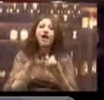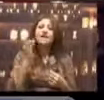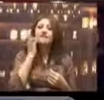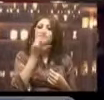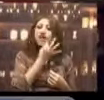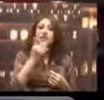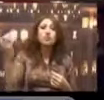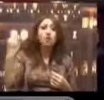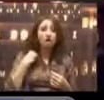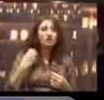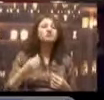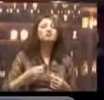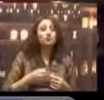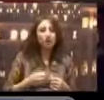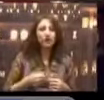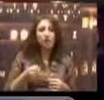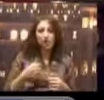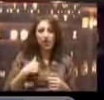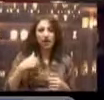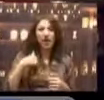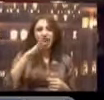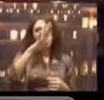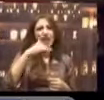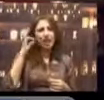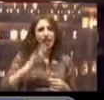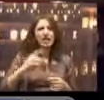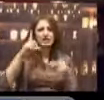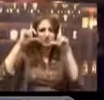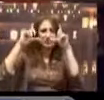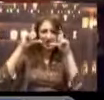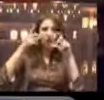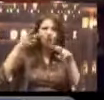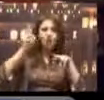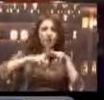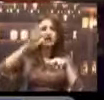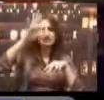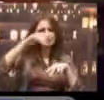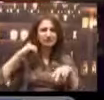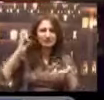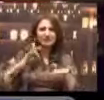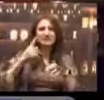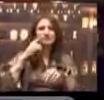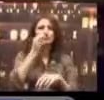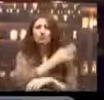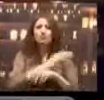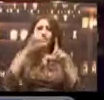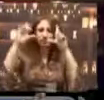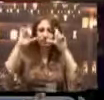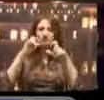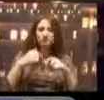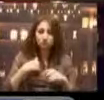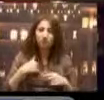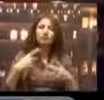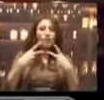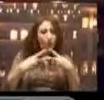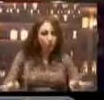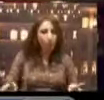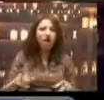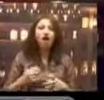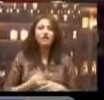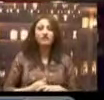فراح قال لي طيب عايزك تعمل لي تيست. فحسيت تاني هعمل تيست من اول وجديد، بس والله تحمست